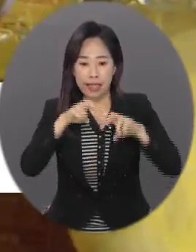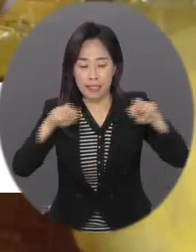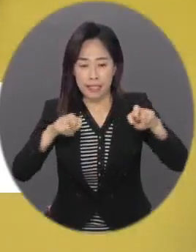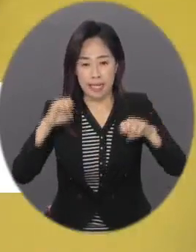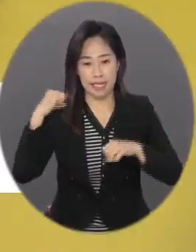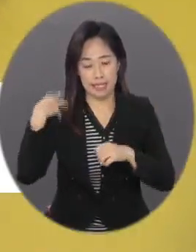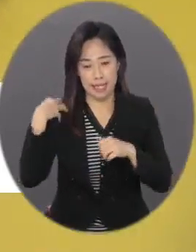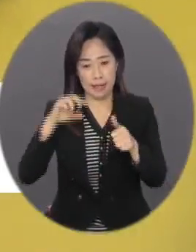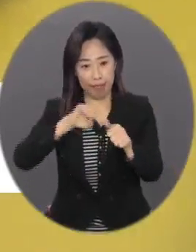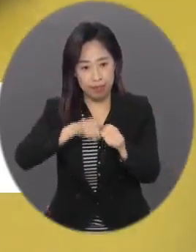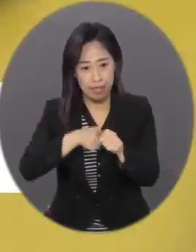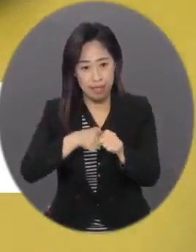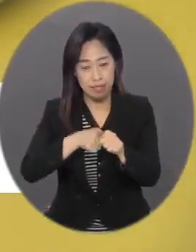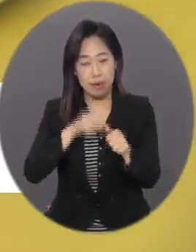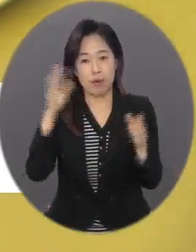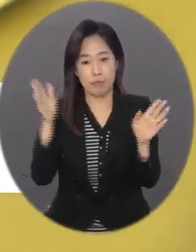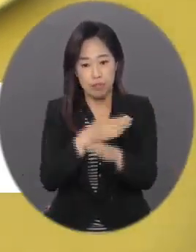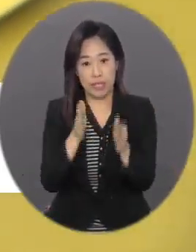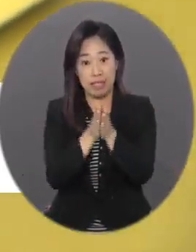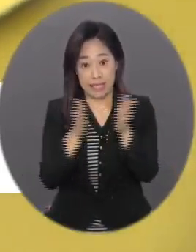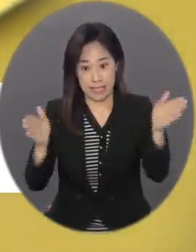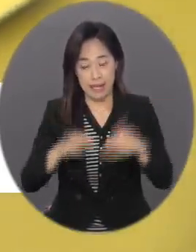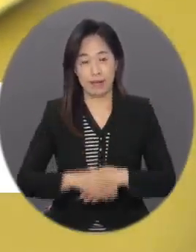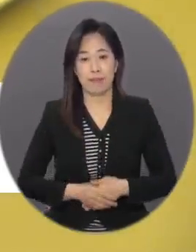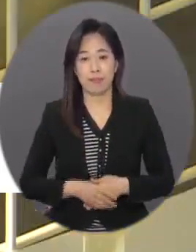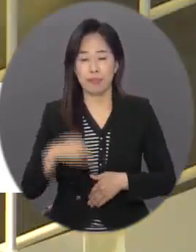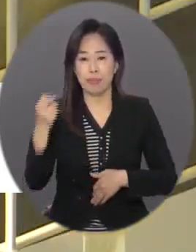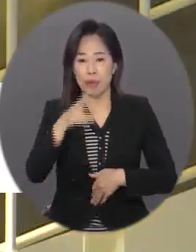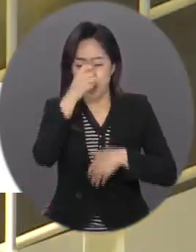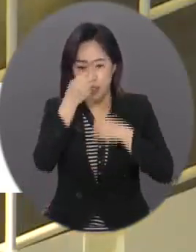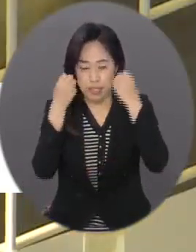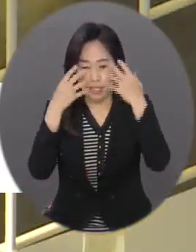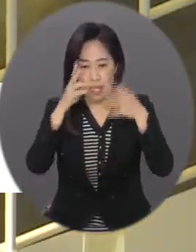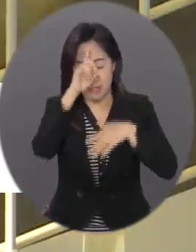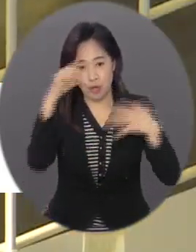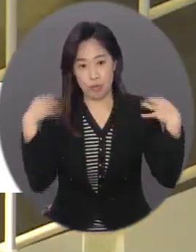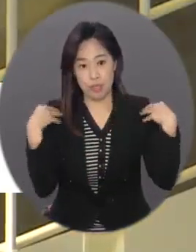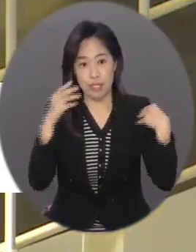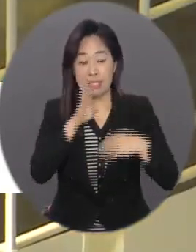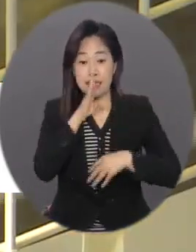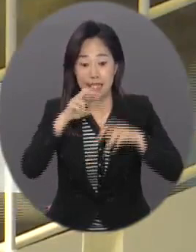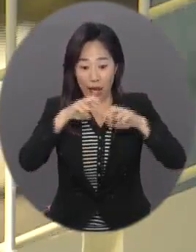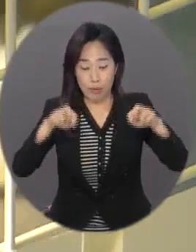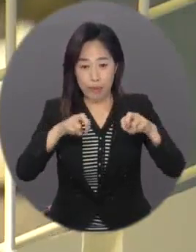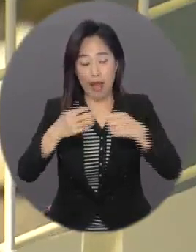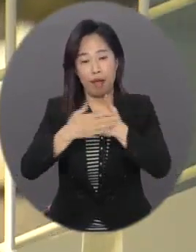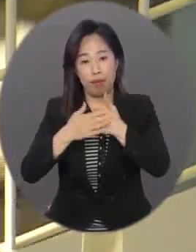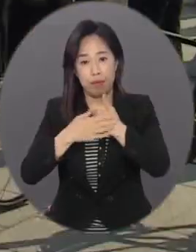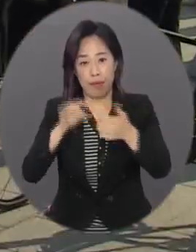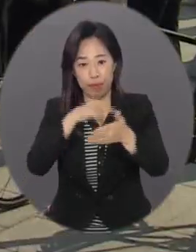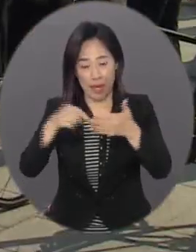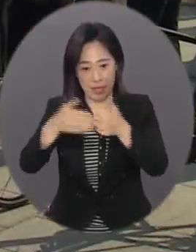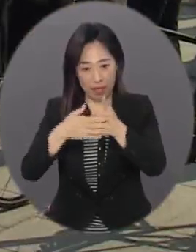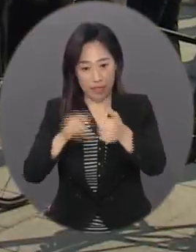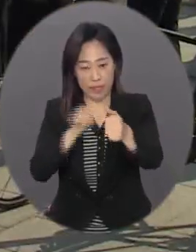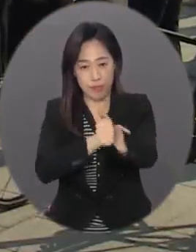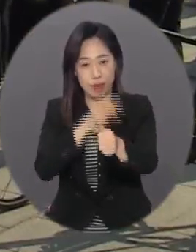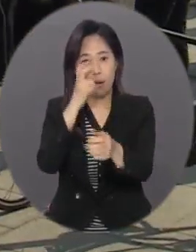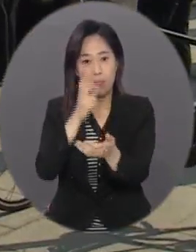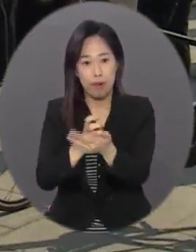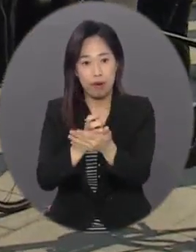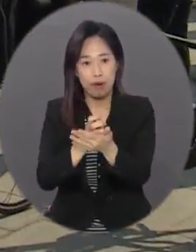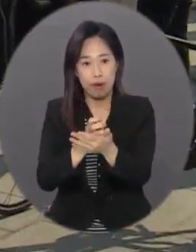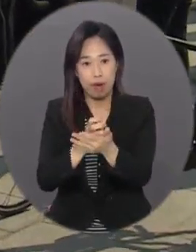처벌 에서 부터 시작한다고 뵙겠습니다 또 새 정부는 진상규명 애 협력하고 피해 지원 특별법 개정으로